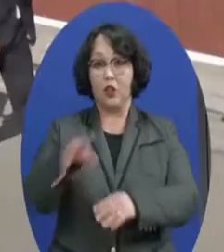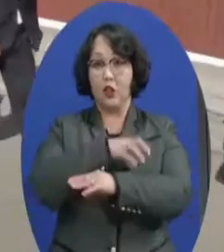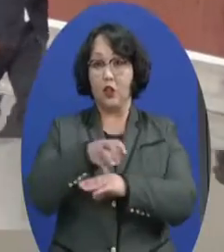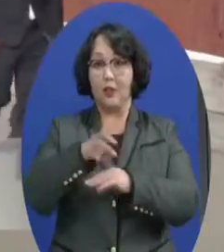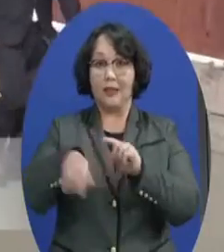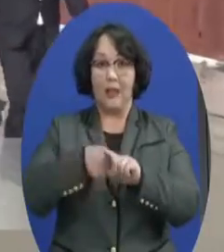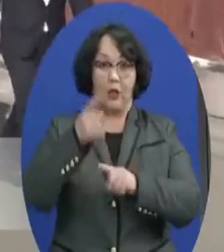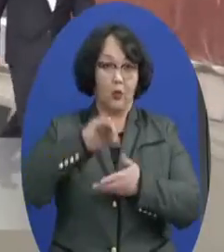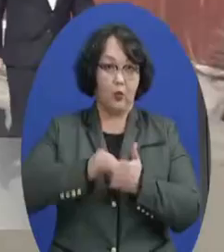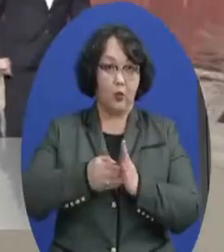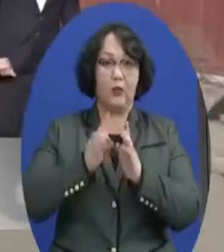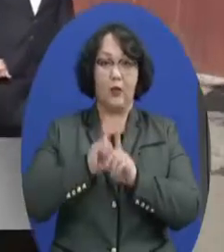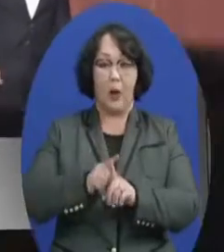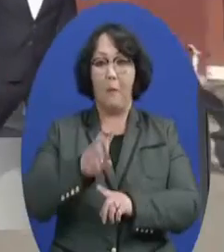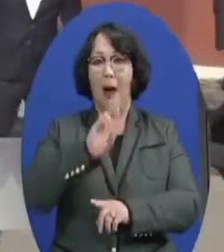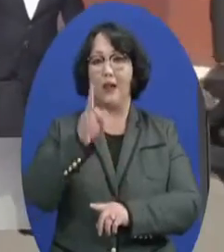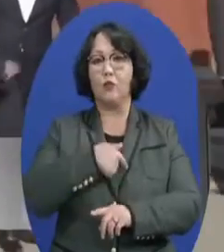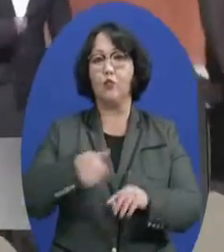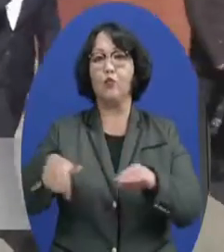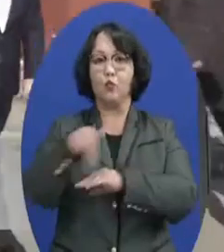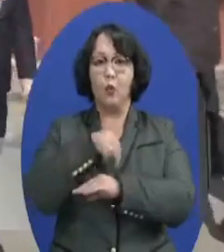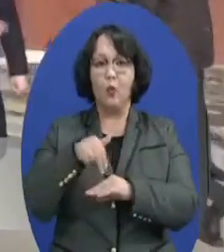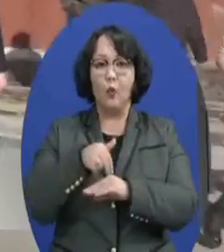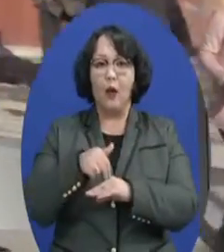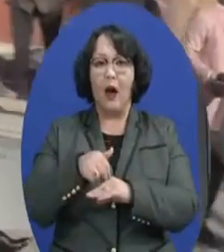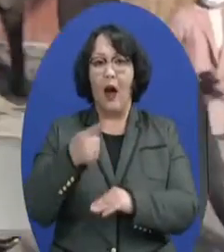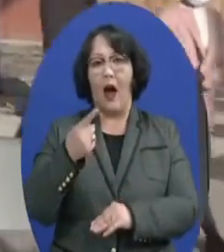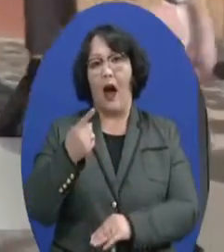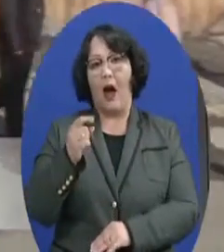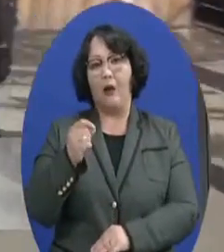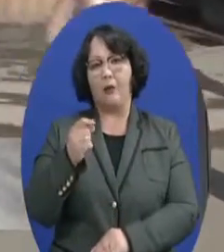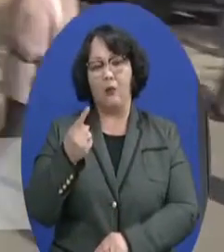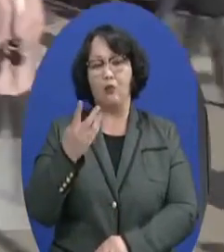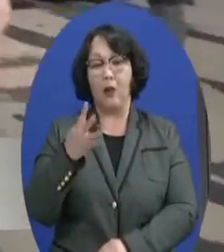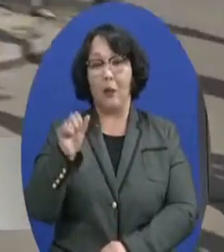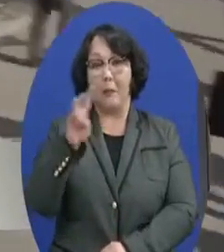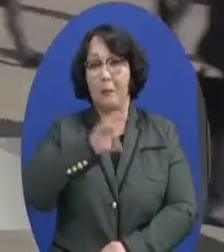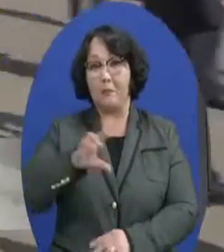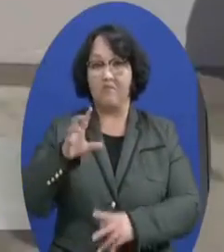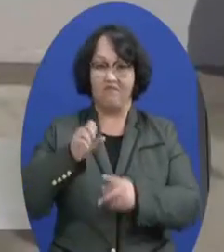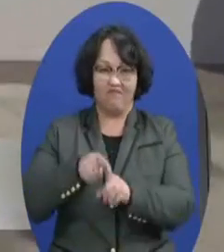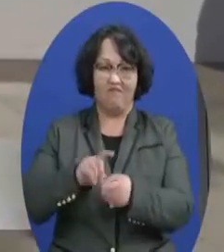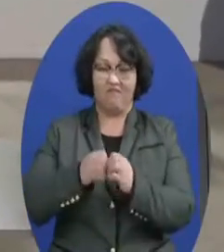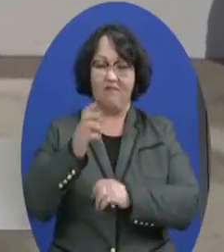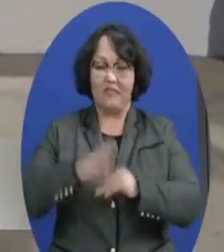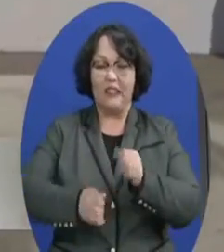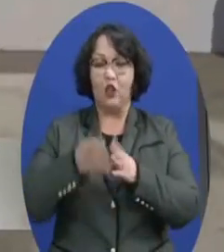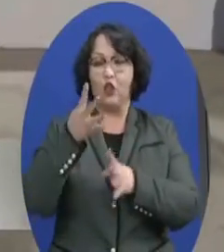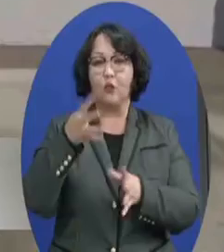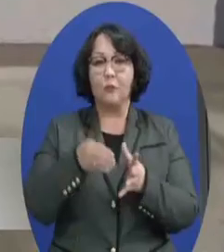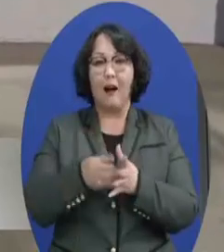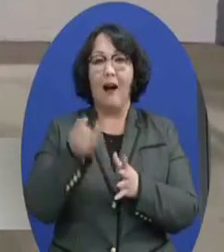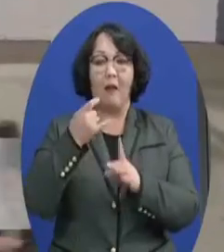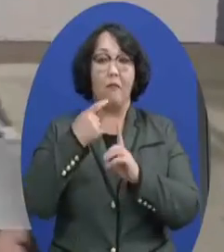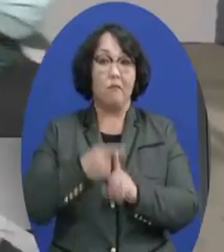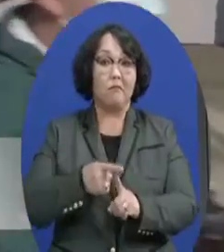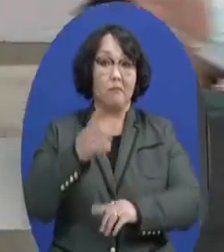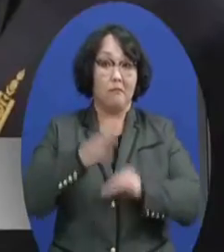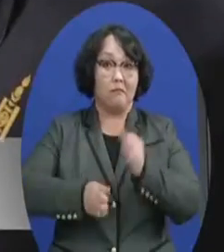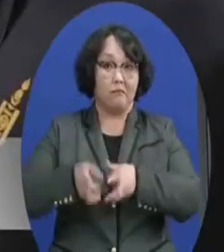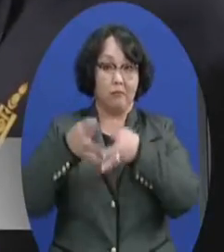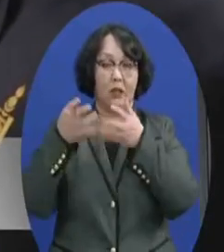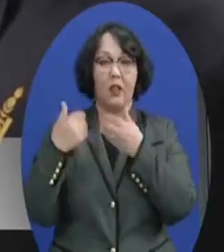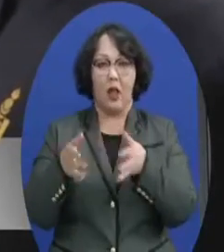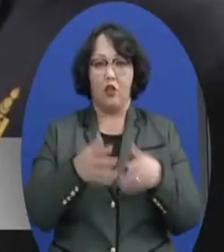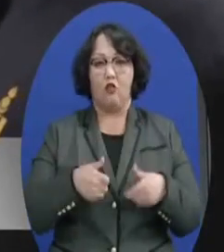Гэр хорооллын дахин төлөвлөлтийн хүрээнд Баянзүрх дүүрэгт 14 аж ахуй нэгж орон сууц барьж байгаа юм. Одоогоор нийтдээ 4000 гаруй айлын орон сууцыг ашиглалтанд